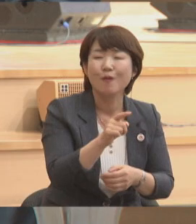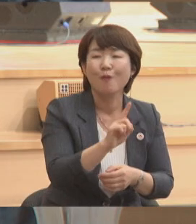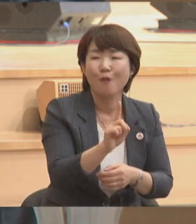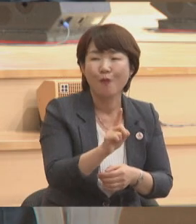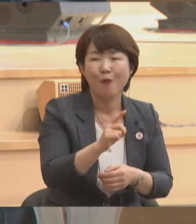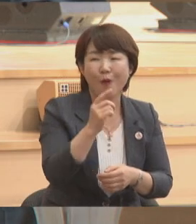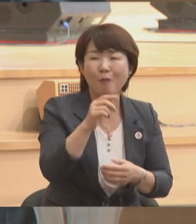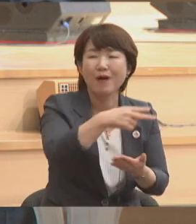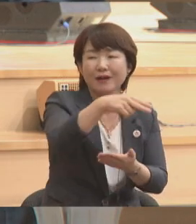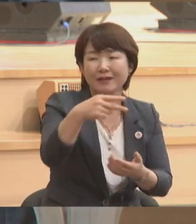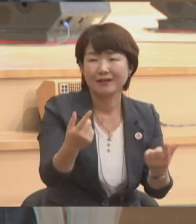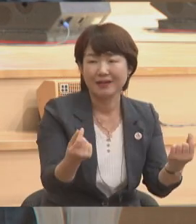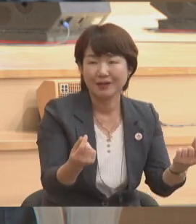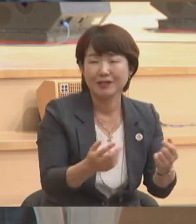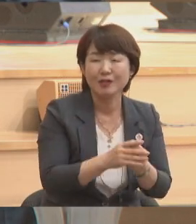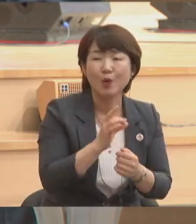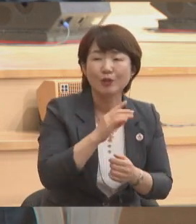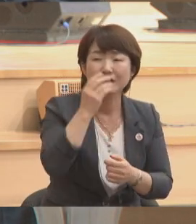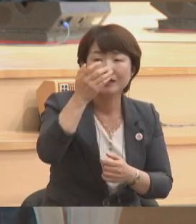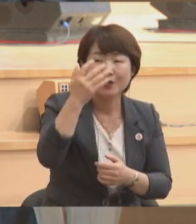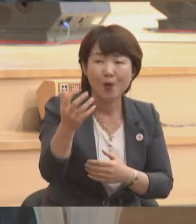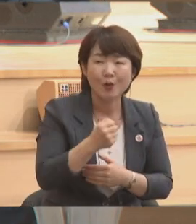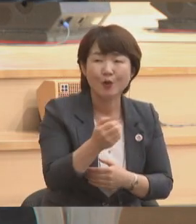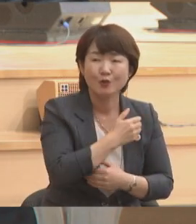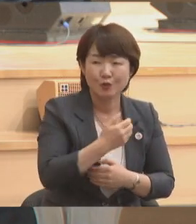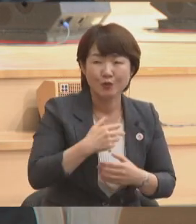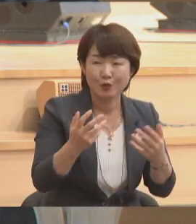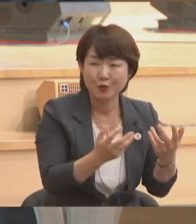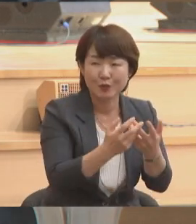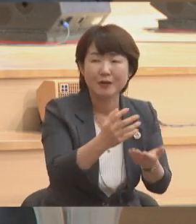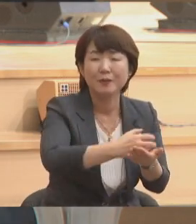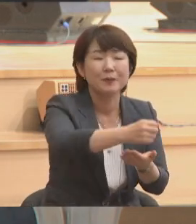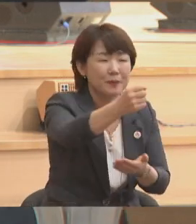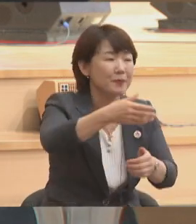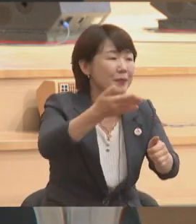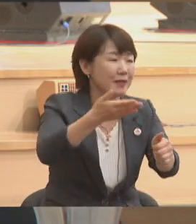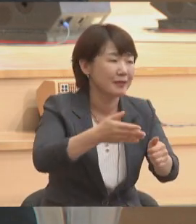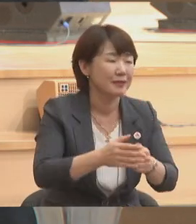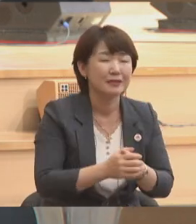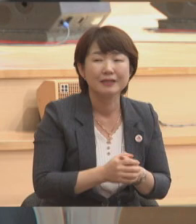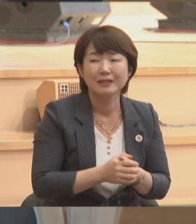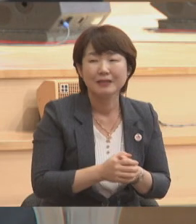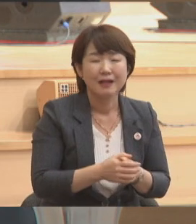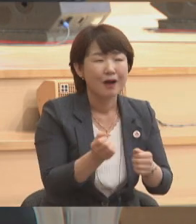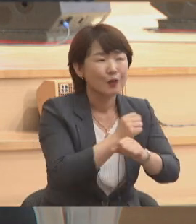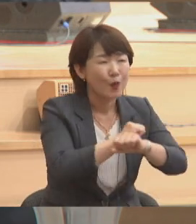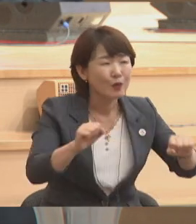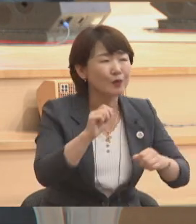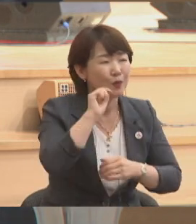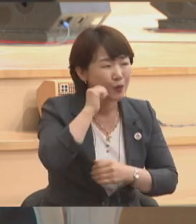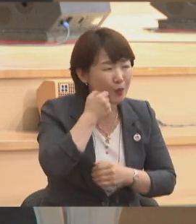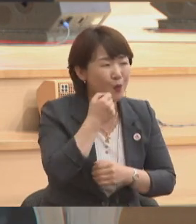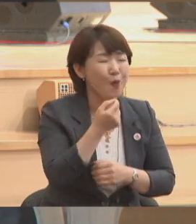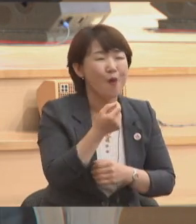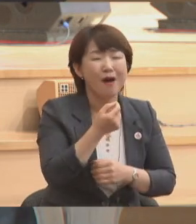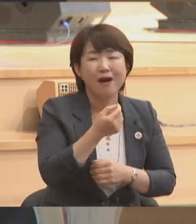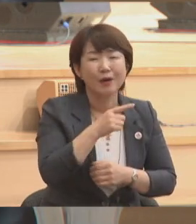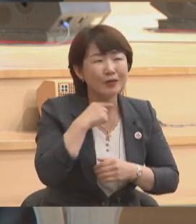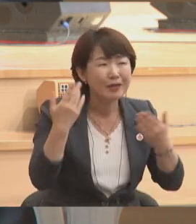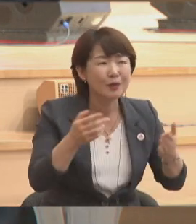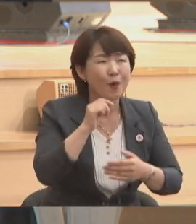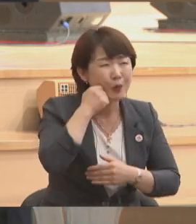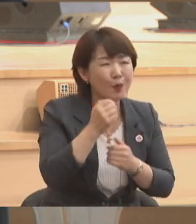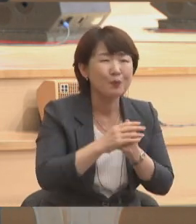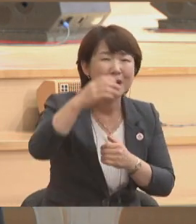방탕한 것이니 오직 성령으로 충만함을 받으라. 아멘. 용서도 어렵고 희생도 어렵고 빛의 자녀들처럼